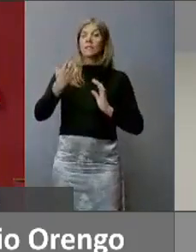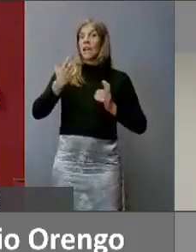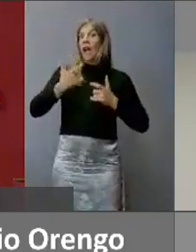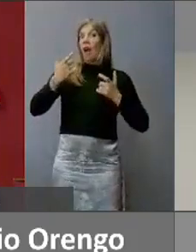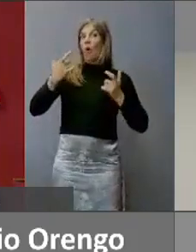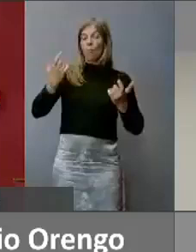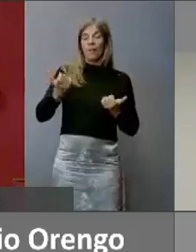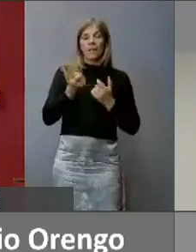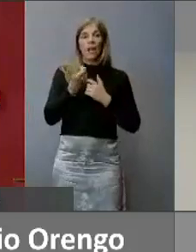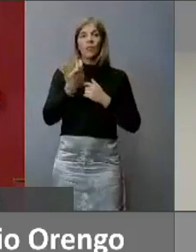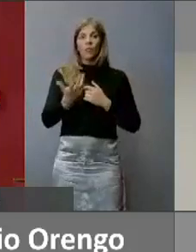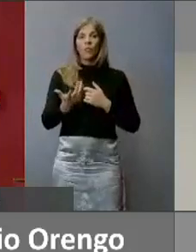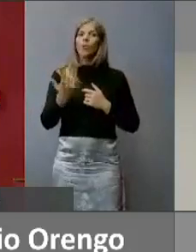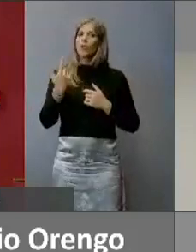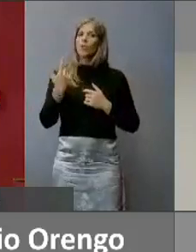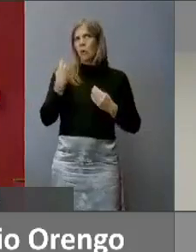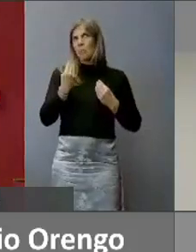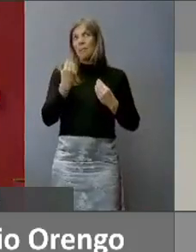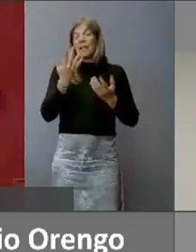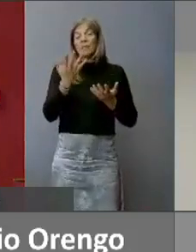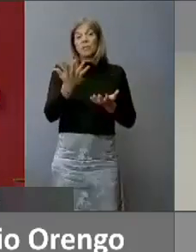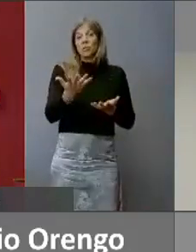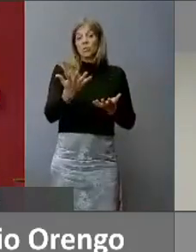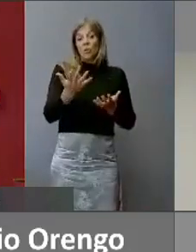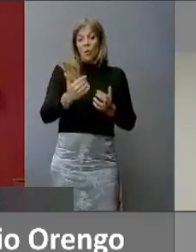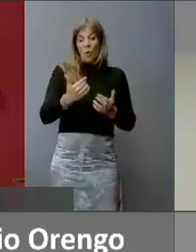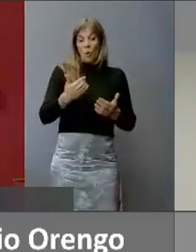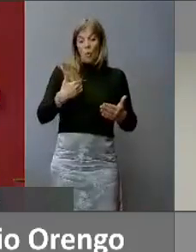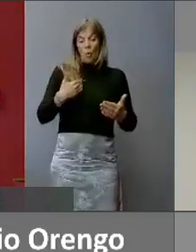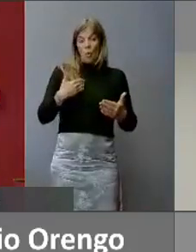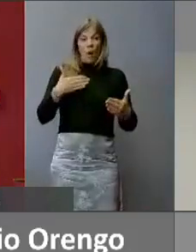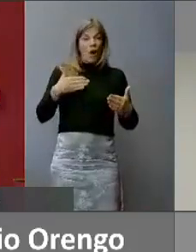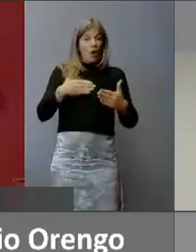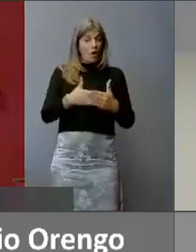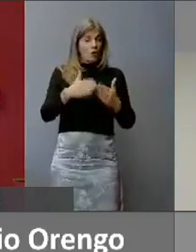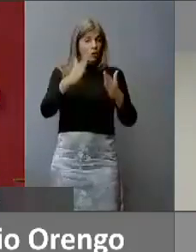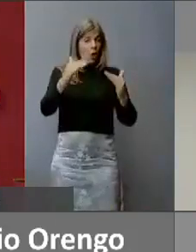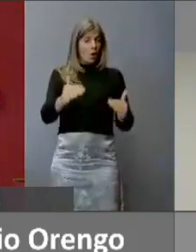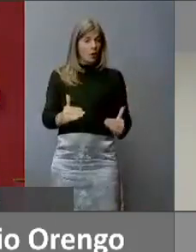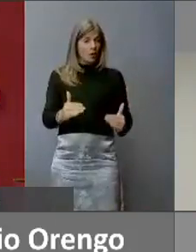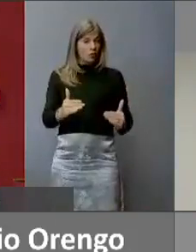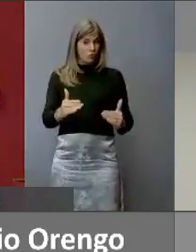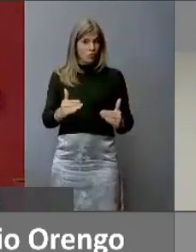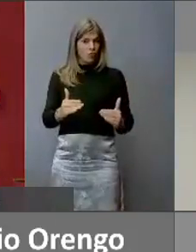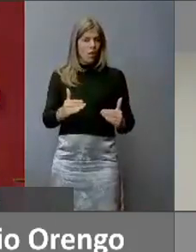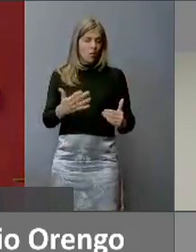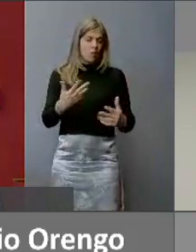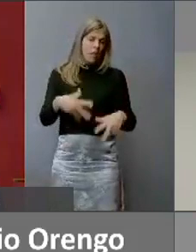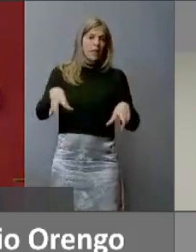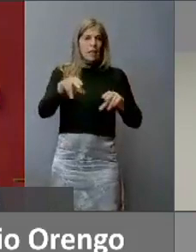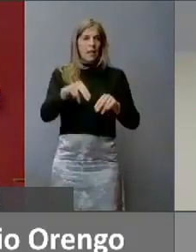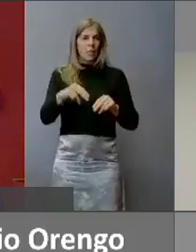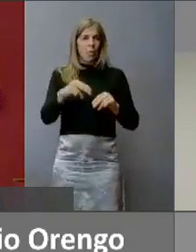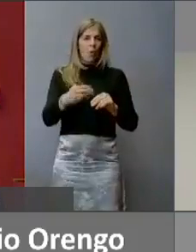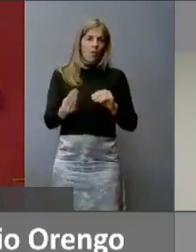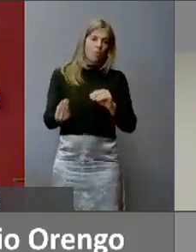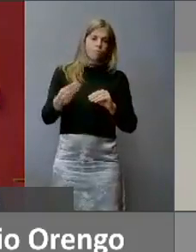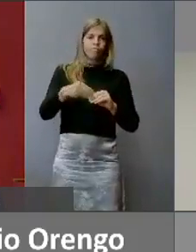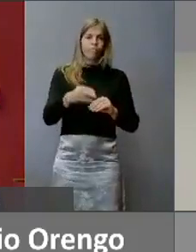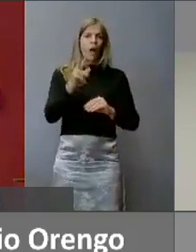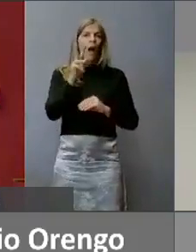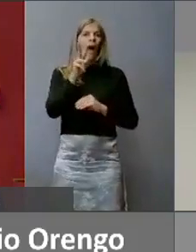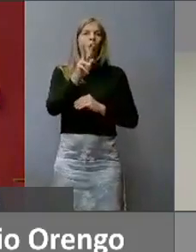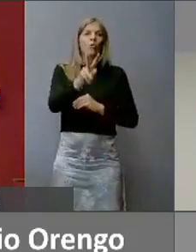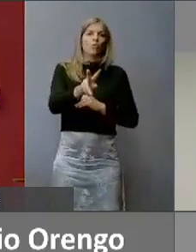servizio io conto entro entro l'anno con un corso in modo tale da poter ripristinare